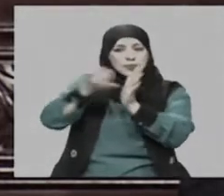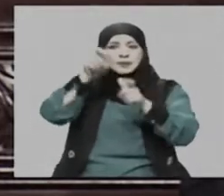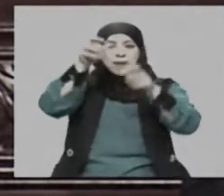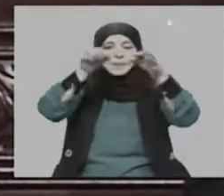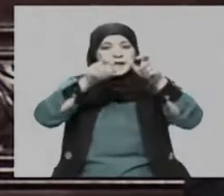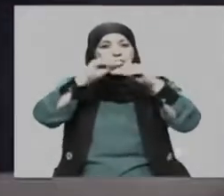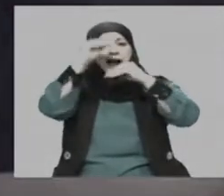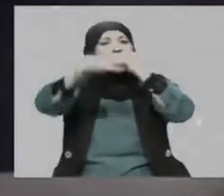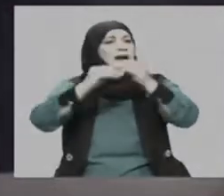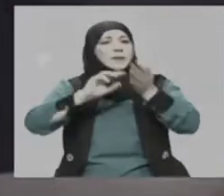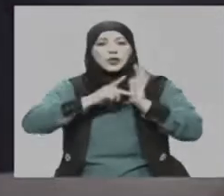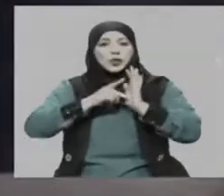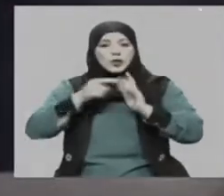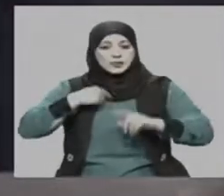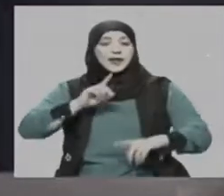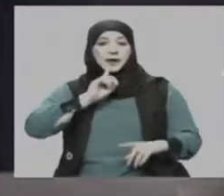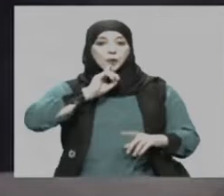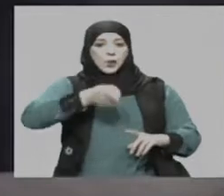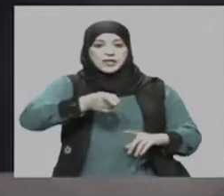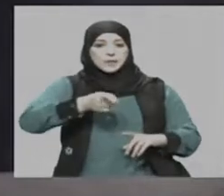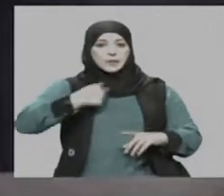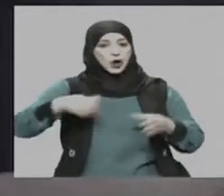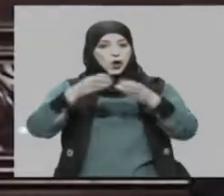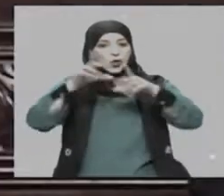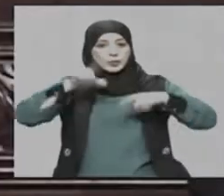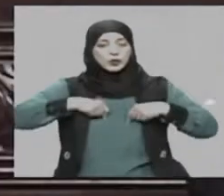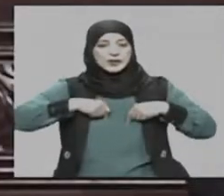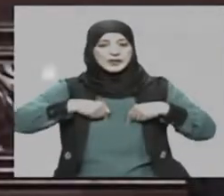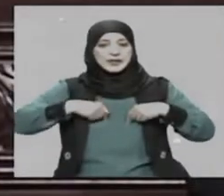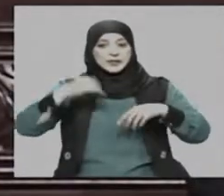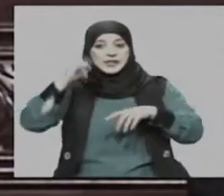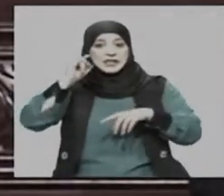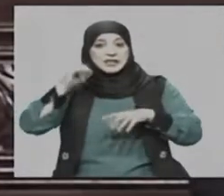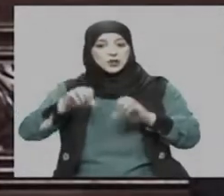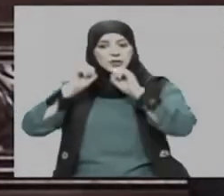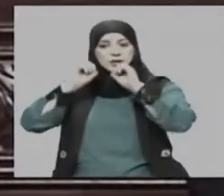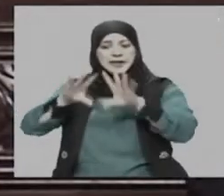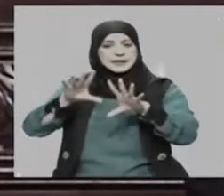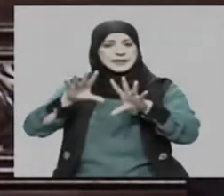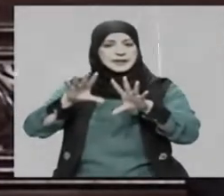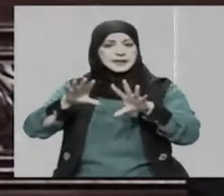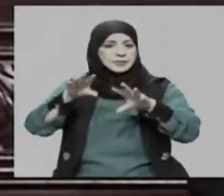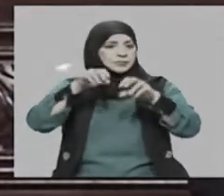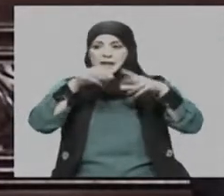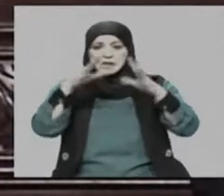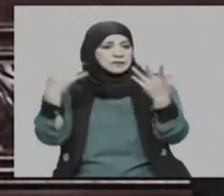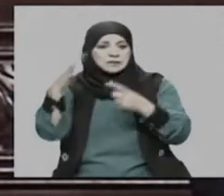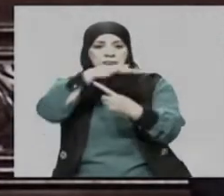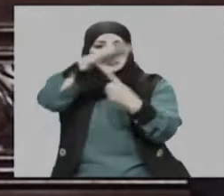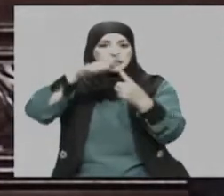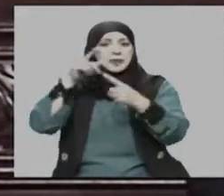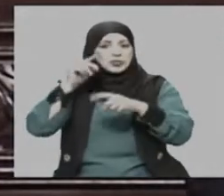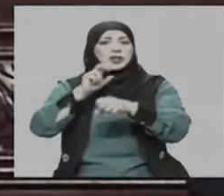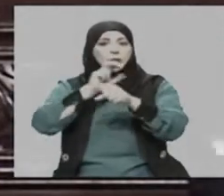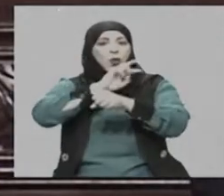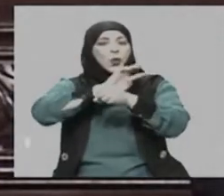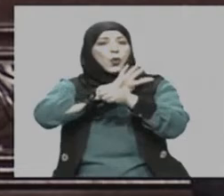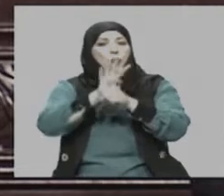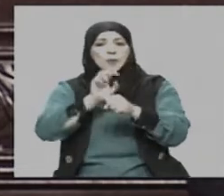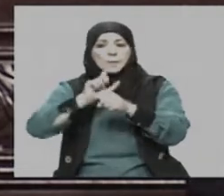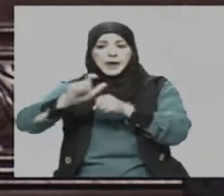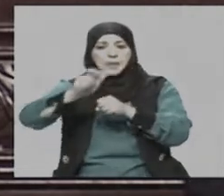من واجبنا، لانه فما خطر كان نسيبوهم دون لا ناتور ينجموا يعديوا، نسكنوهم احنا، وتحلت